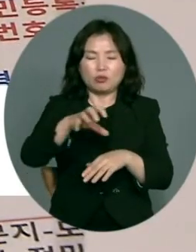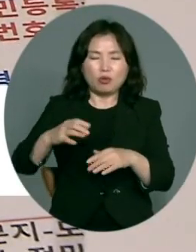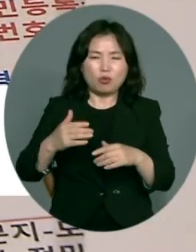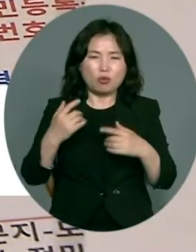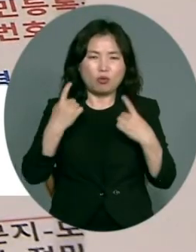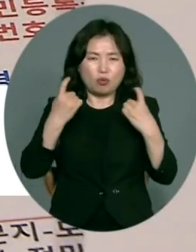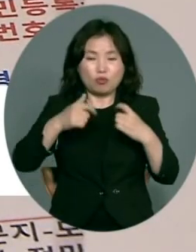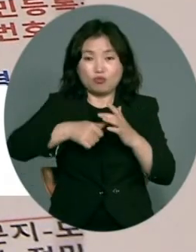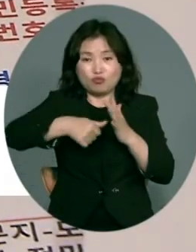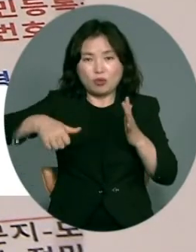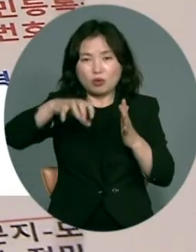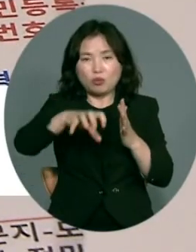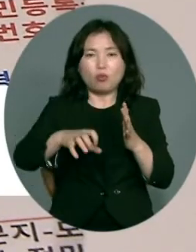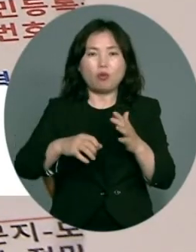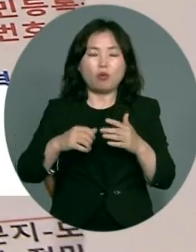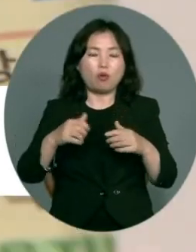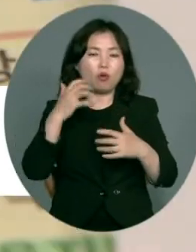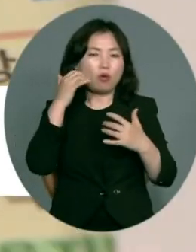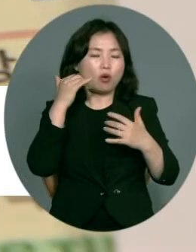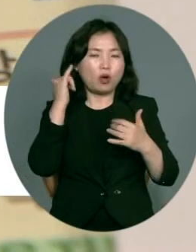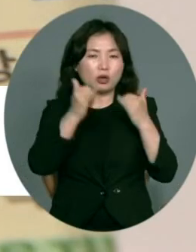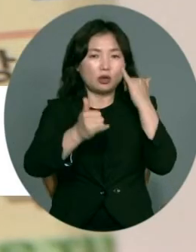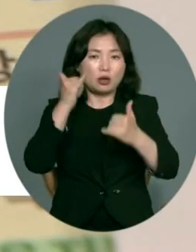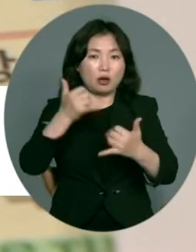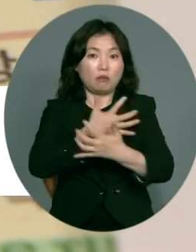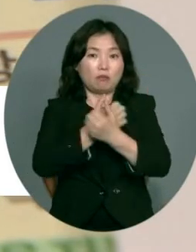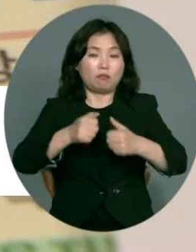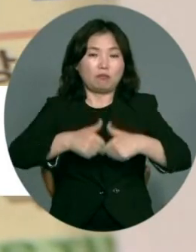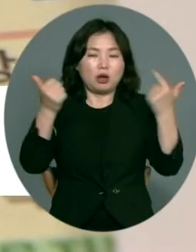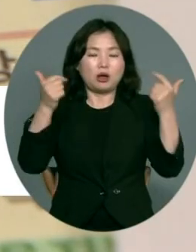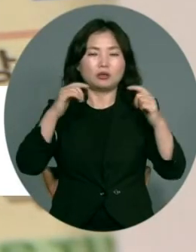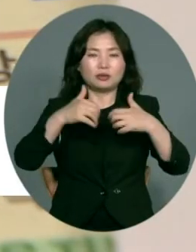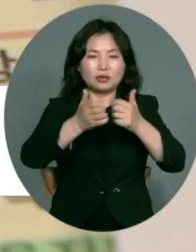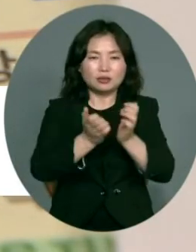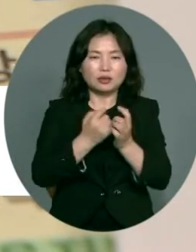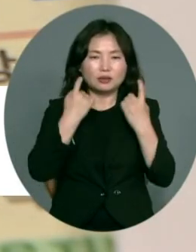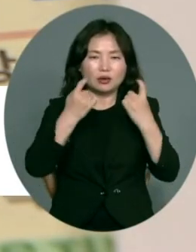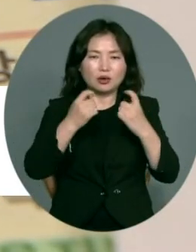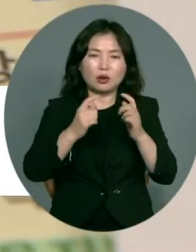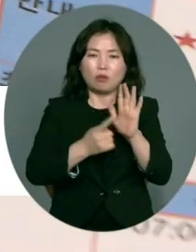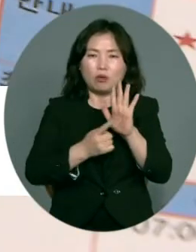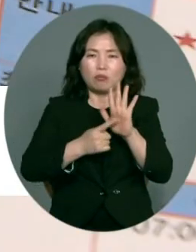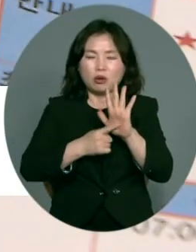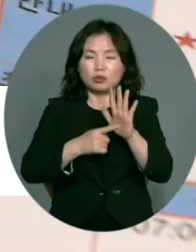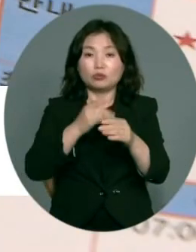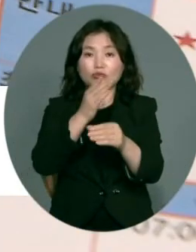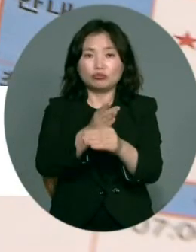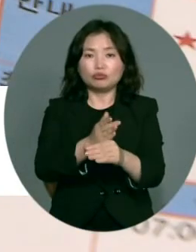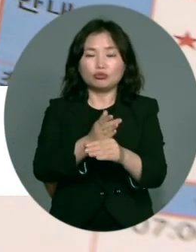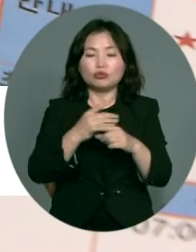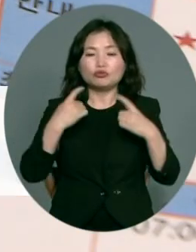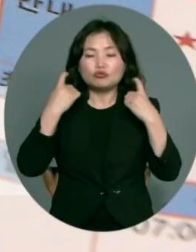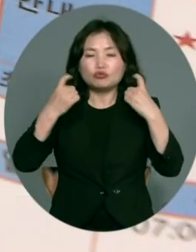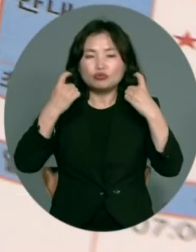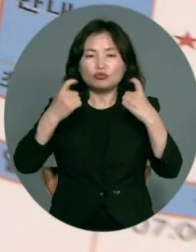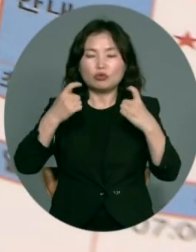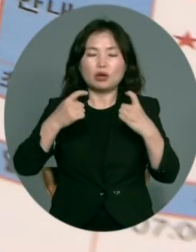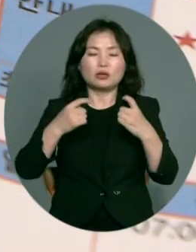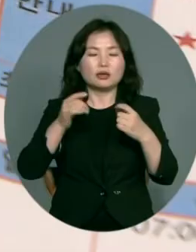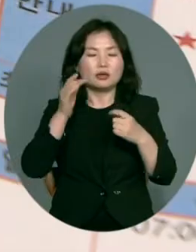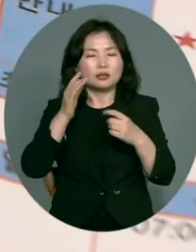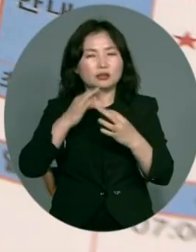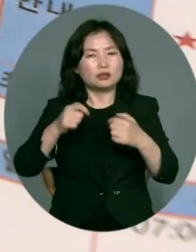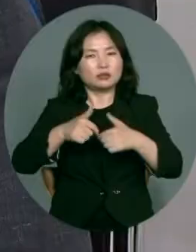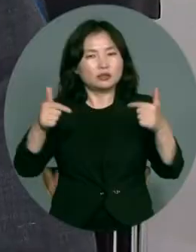중심으로 예약 문의가 폭발적으로 늘고 있습니다. 단체 여행객 모집도 활발한 가운데 수학여행 수요에 대한